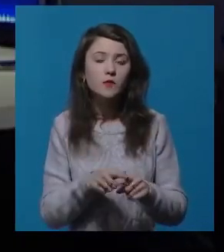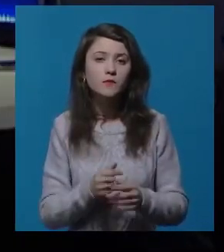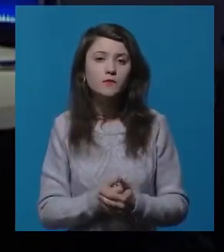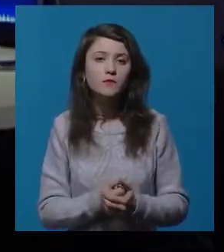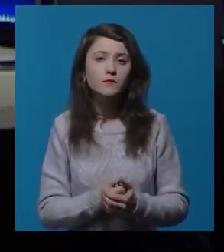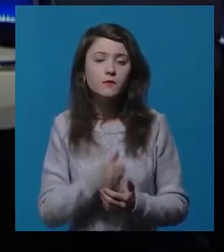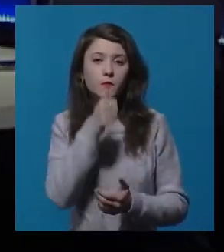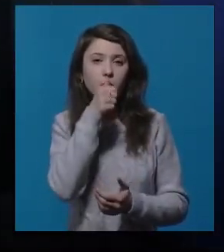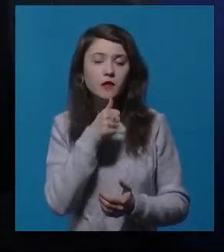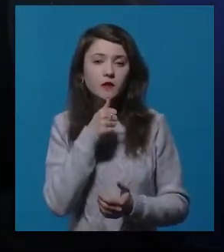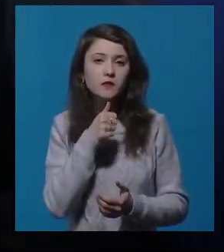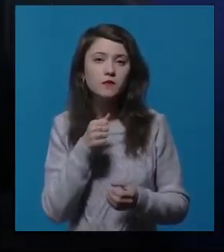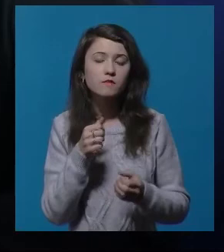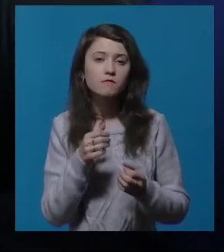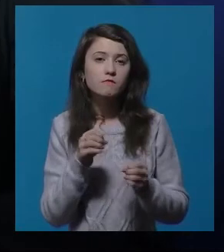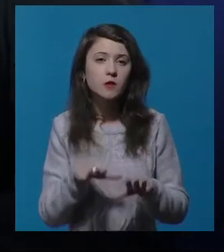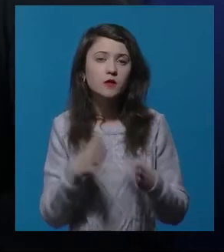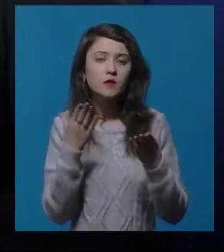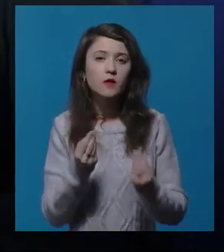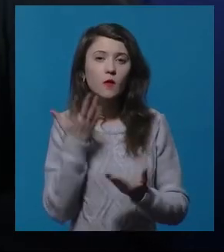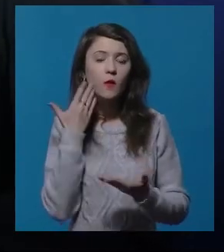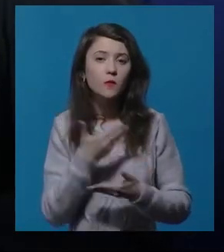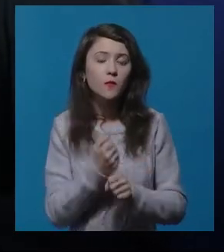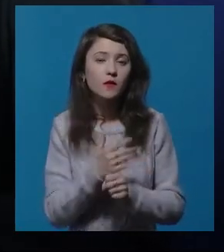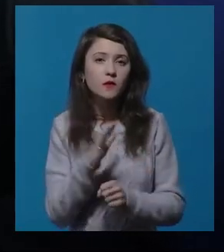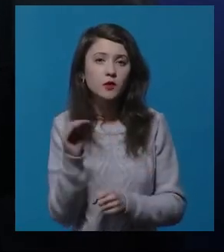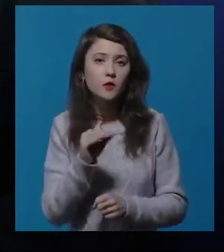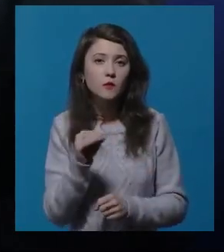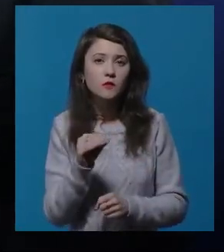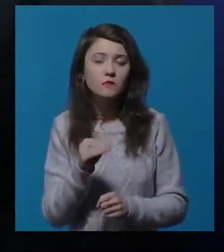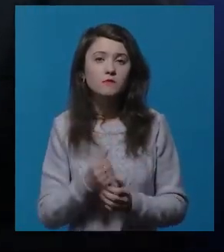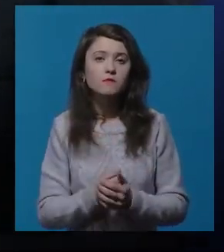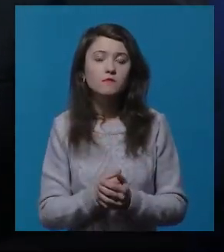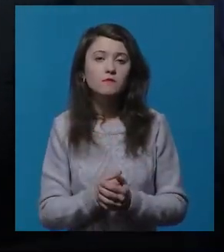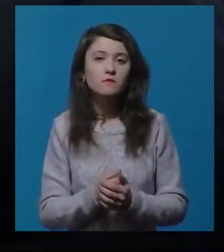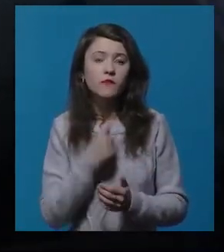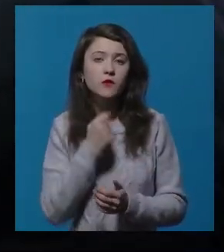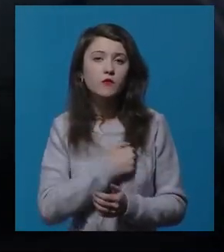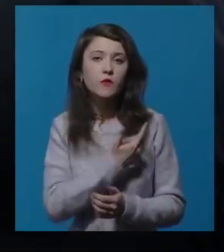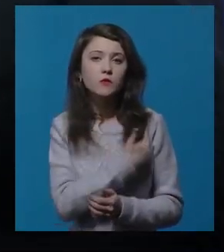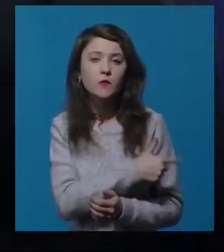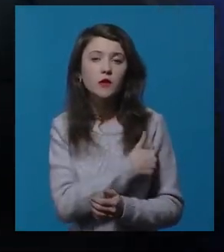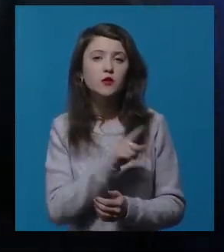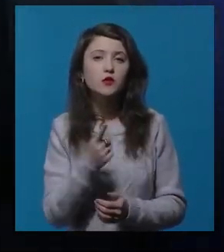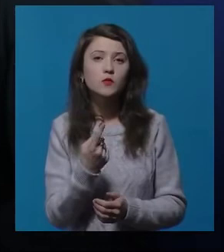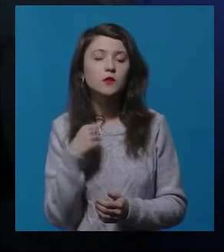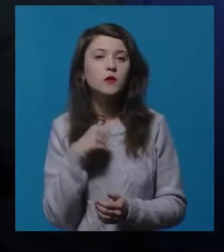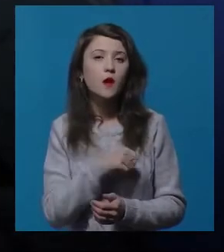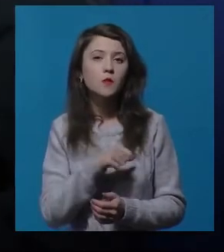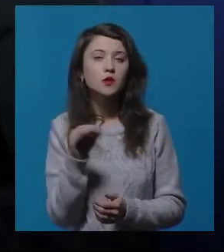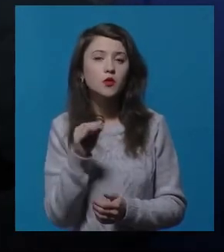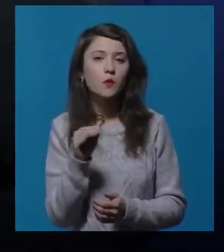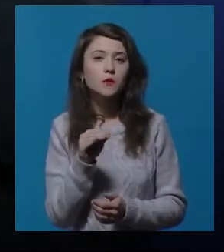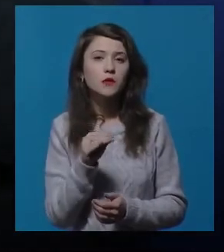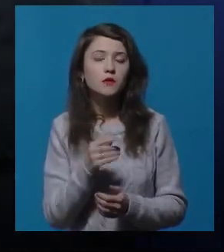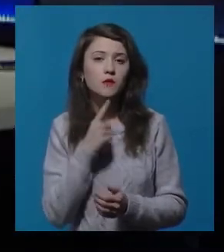місяця визначено день, коли ми працюємо в Житомирському військовому госпіталі. Так, чому, власне, Житомирський військовий госпіталь? Чому саме, ну, та